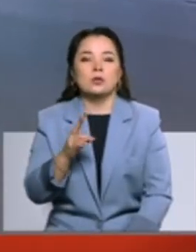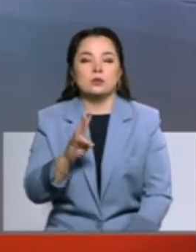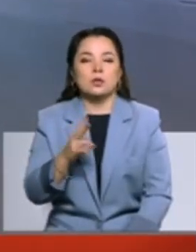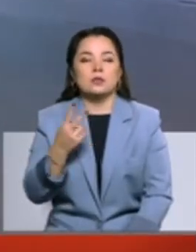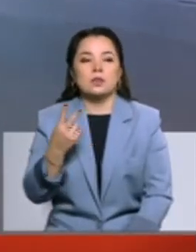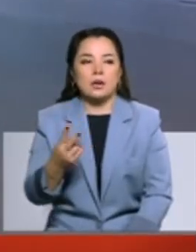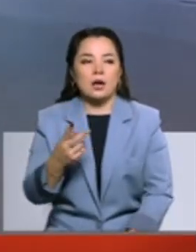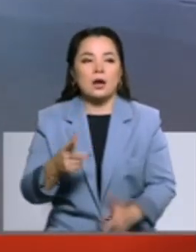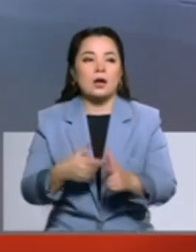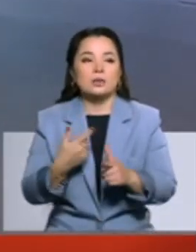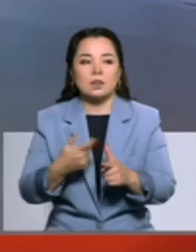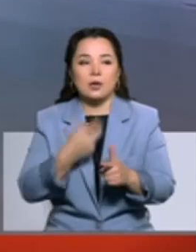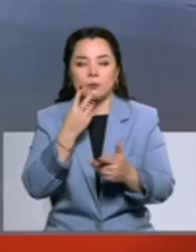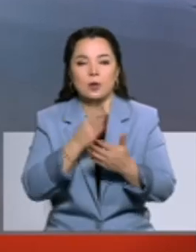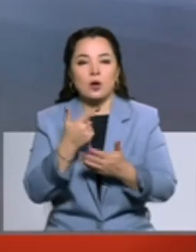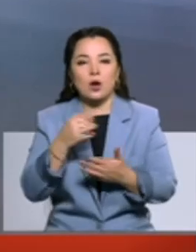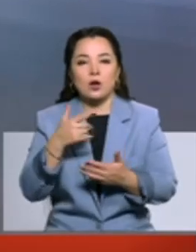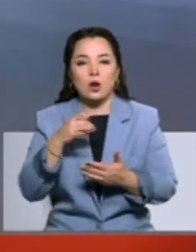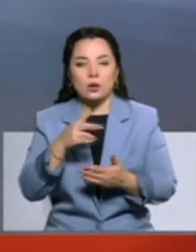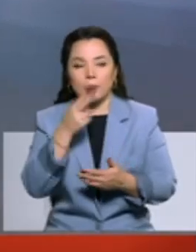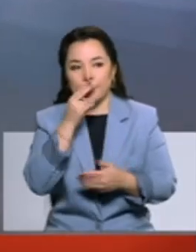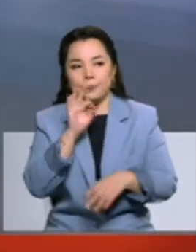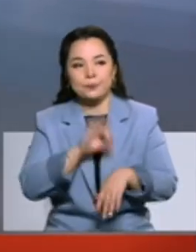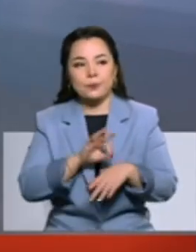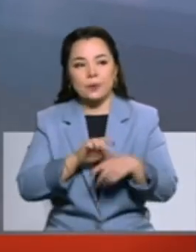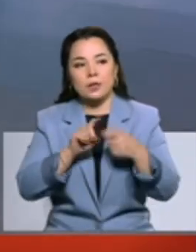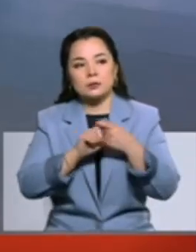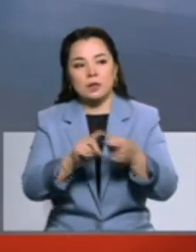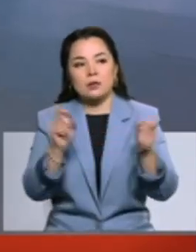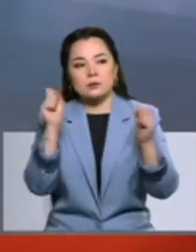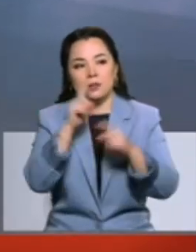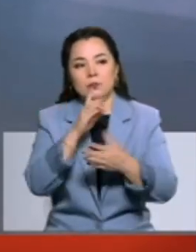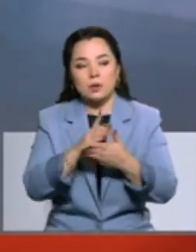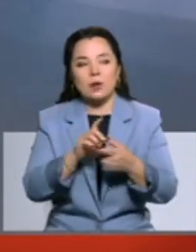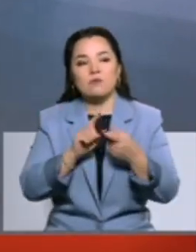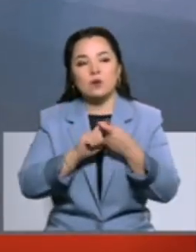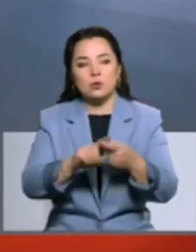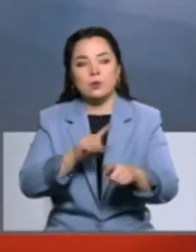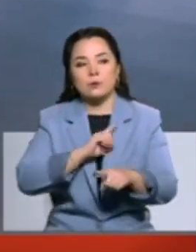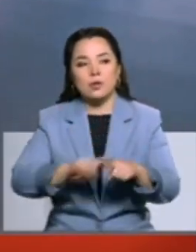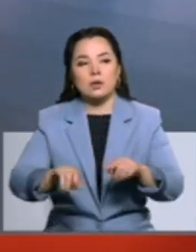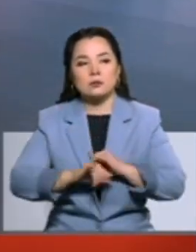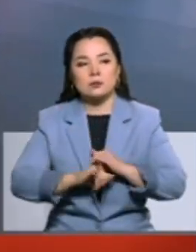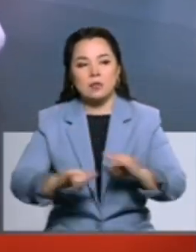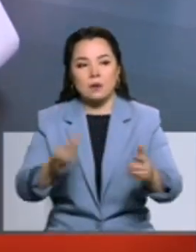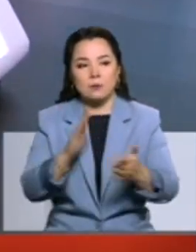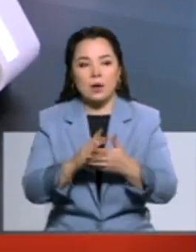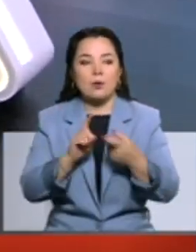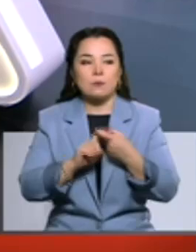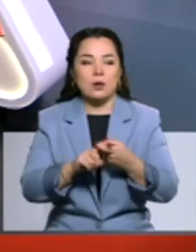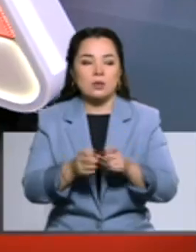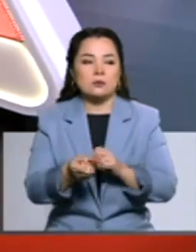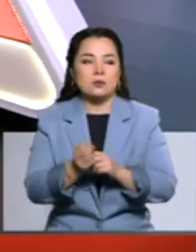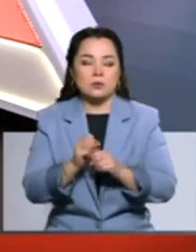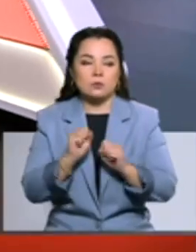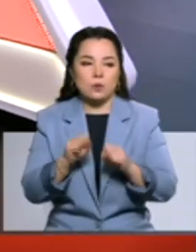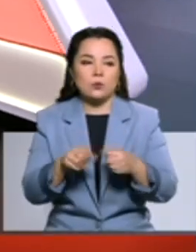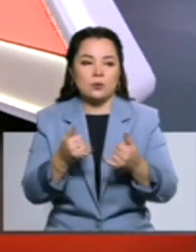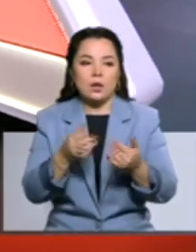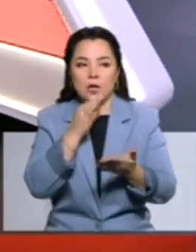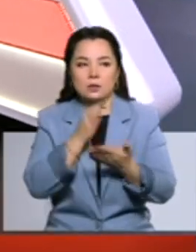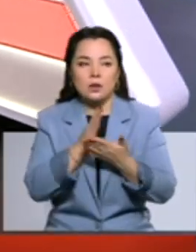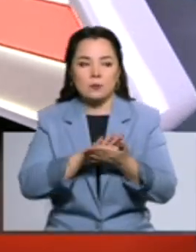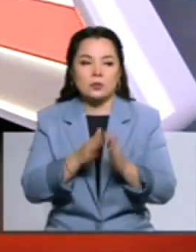H3N2 атауымен белгілі Гонконг тұмауының штамын жұқтыру дерегі тіркелді. Вирус жылдам таралса, пандемияға соқтыру мүмкін деген қауіп